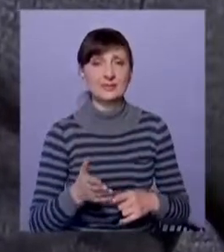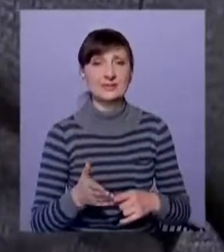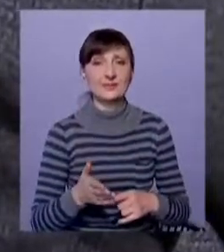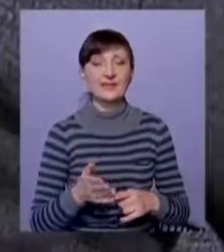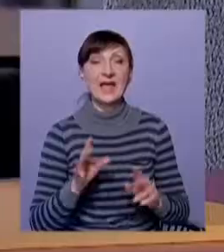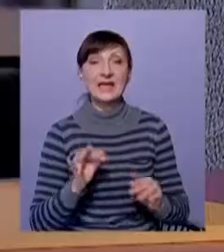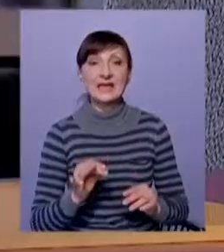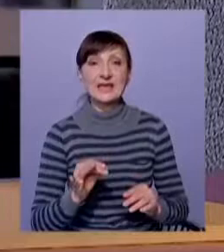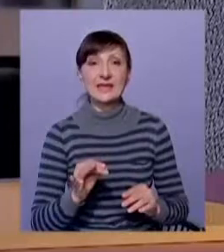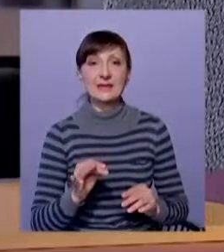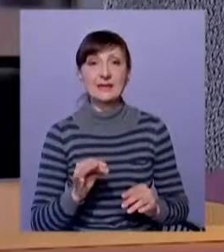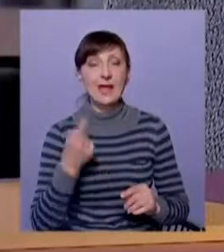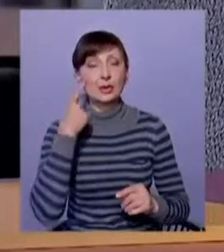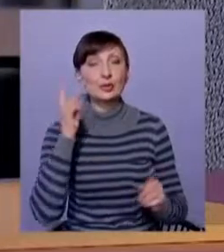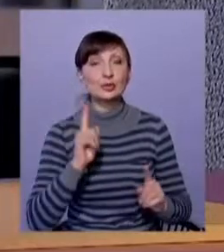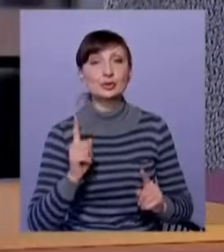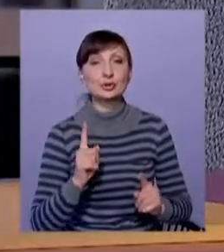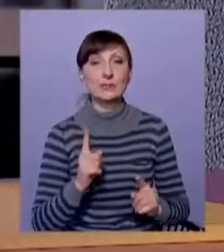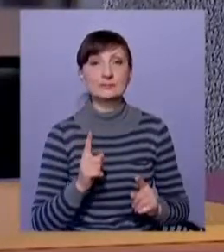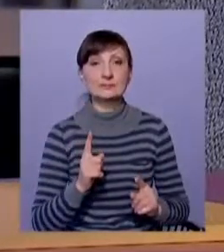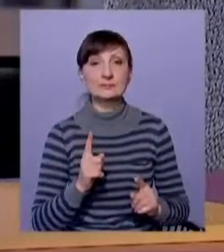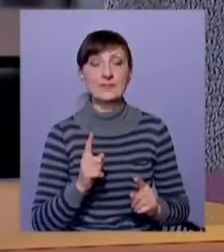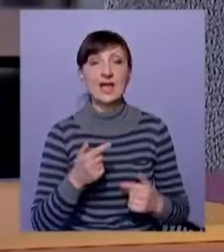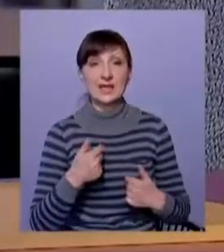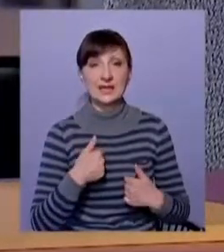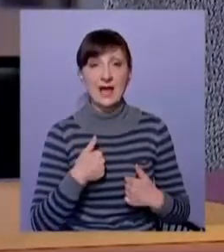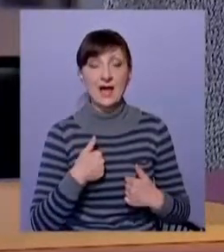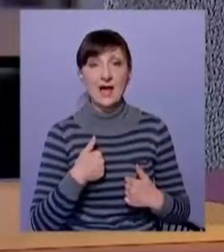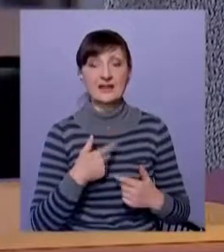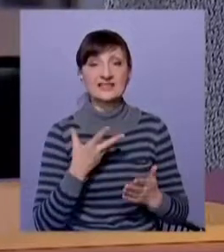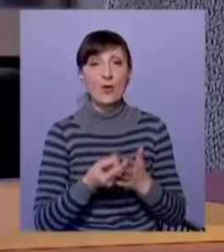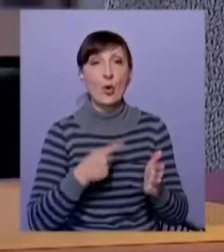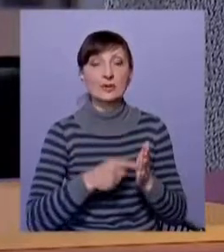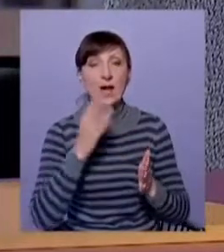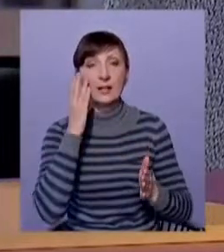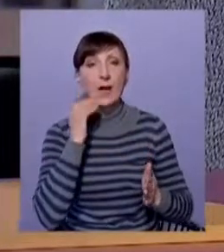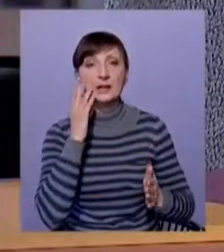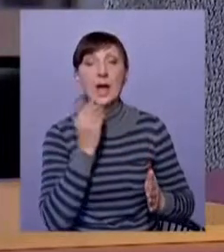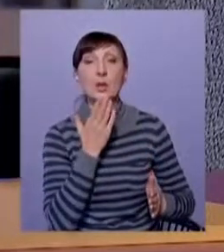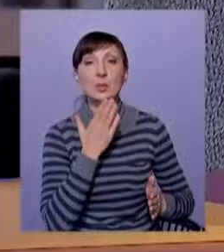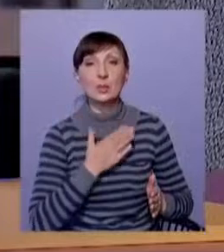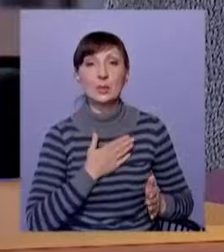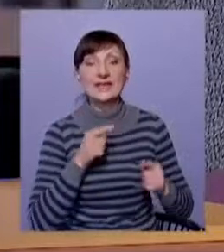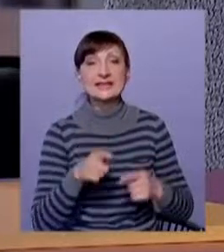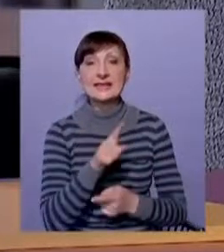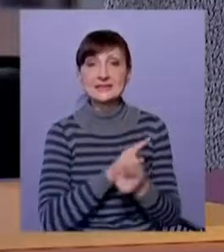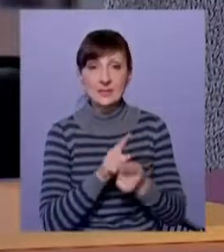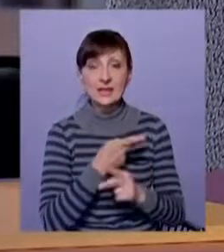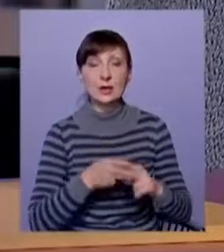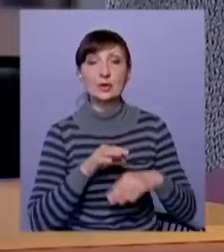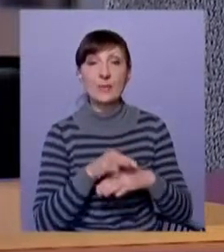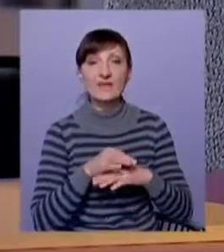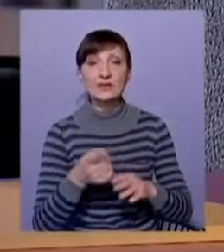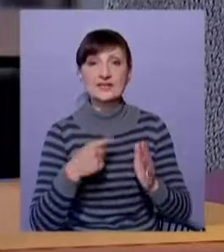что как бы там ни было. Вот я, например, патриот своего города, я думаю, что те изменения, которые проводятся в